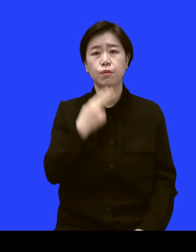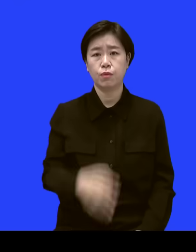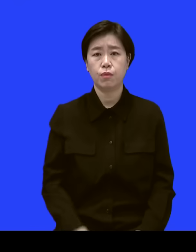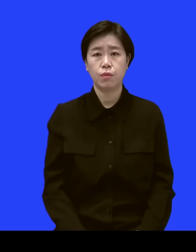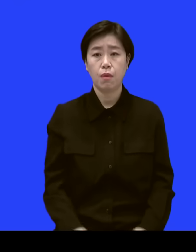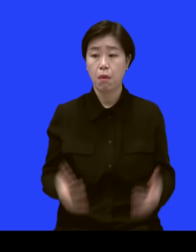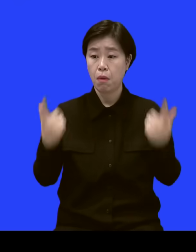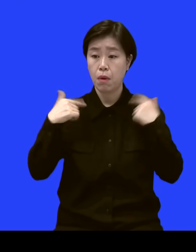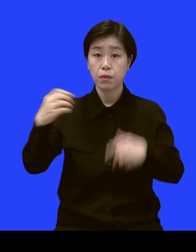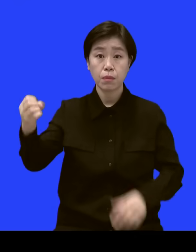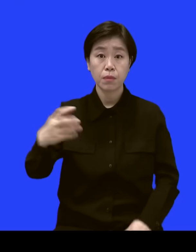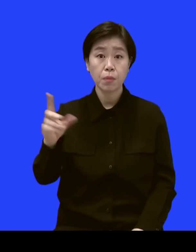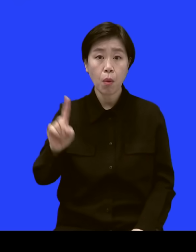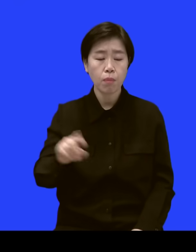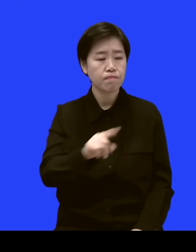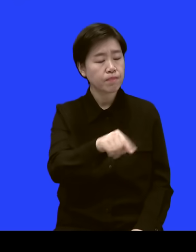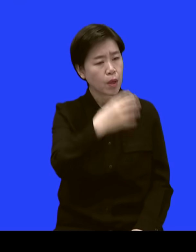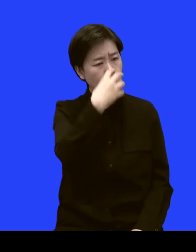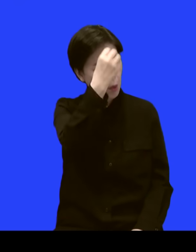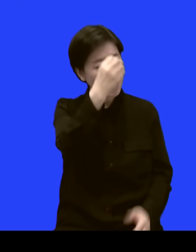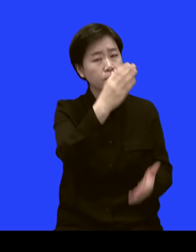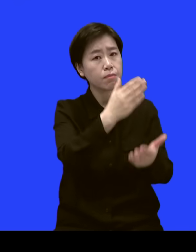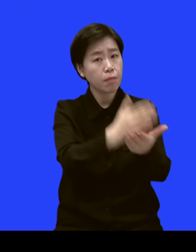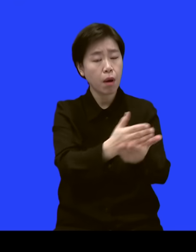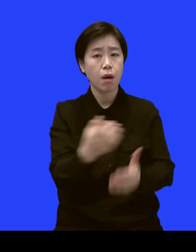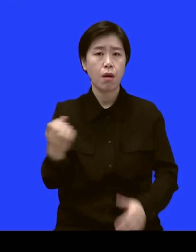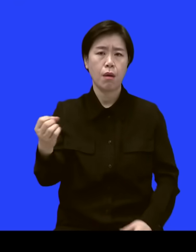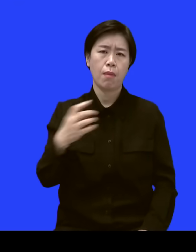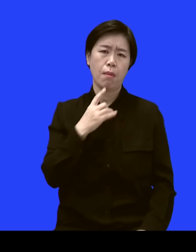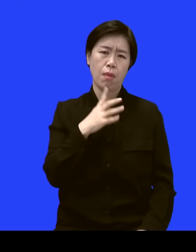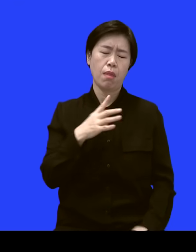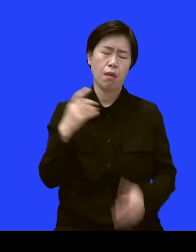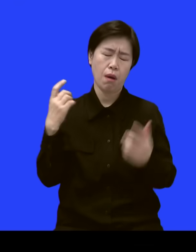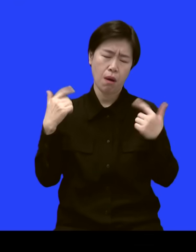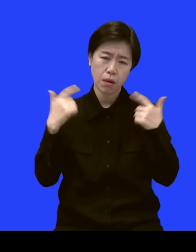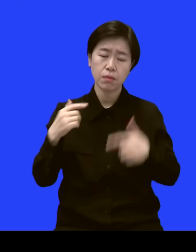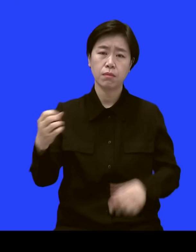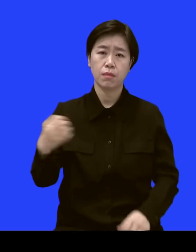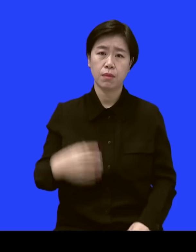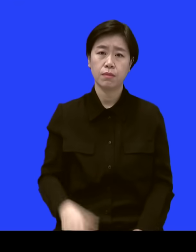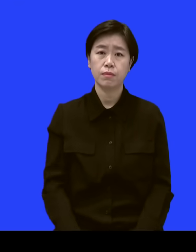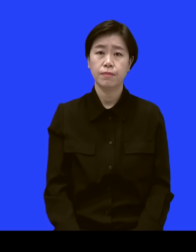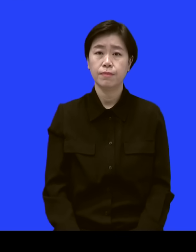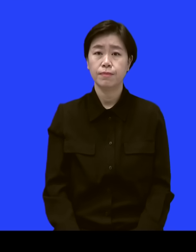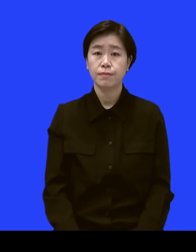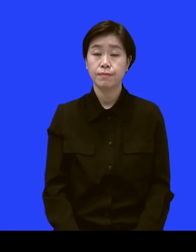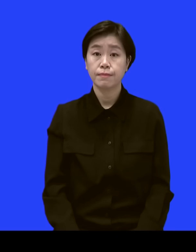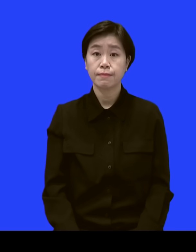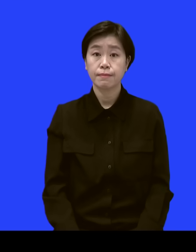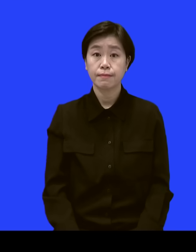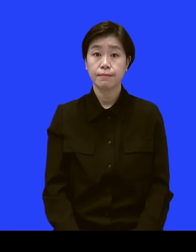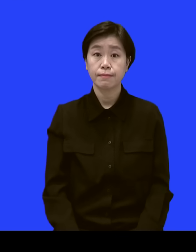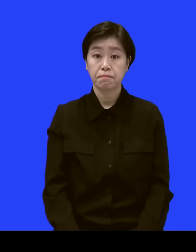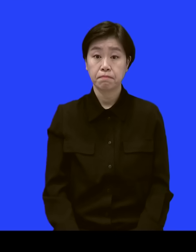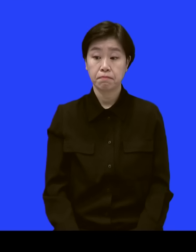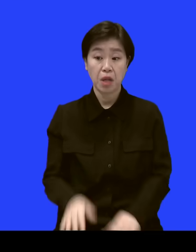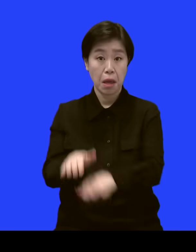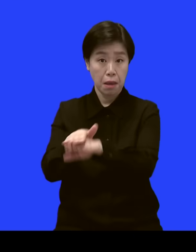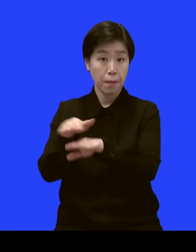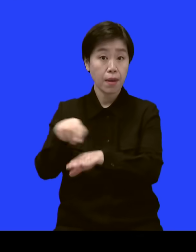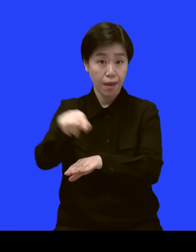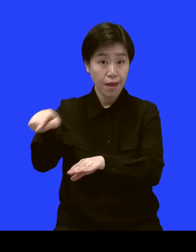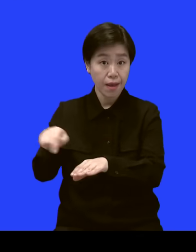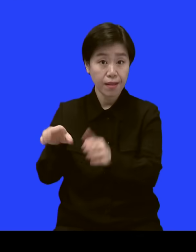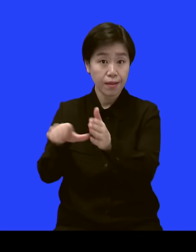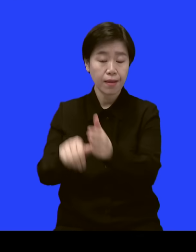교만하면 안 된다. 예, 그런 거를 굉장히 강조하셨고 그래서 어느 날 이제 구역 예배